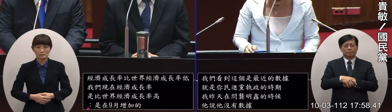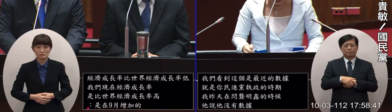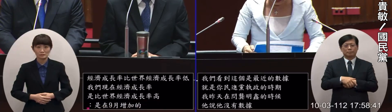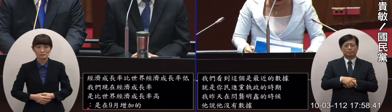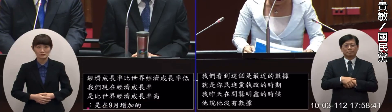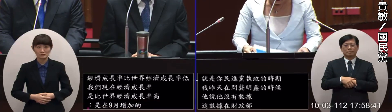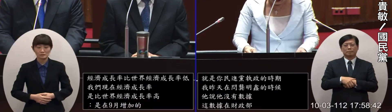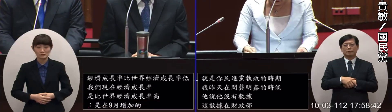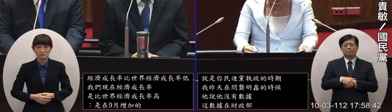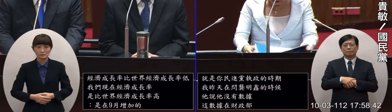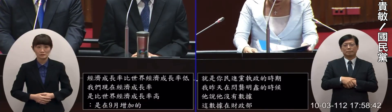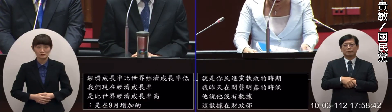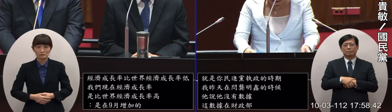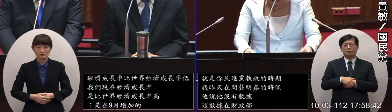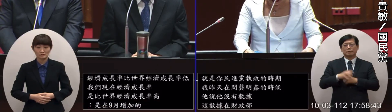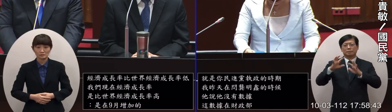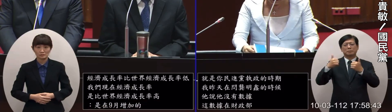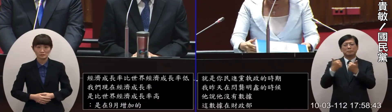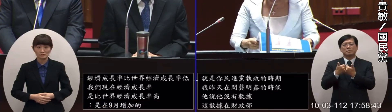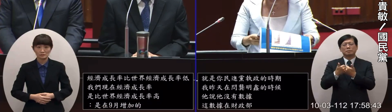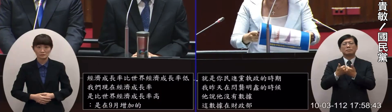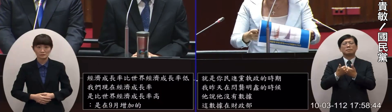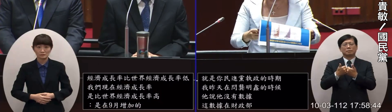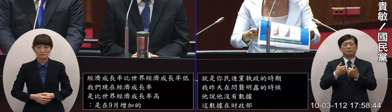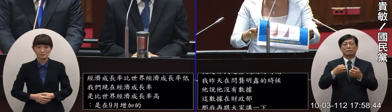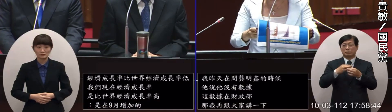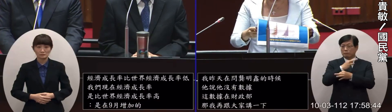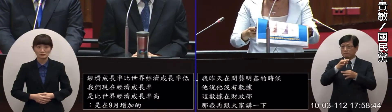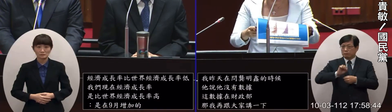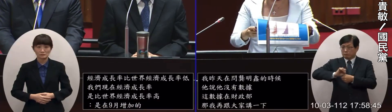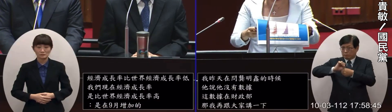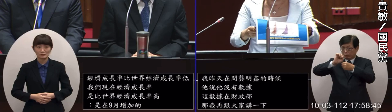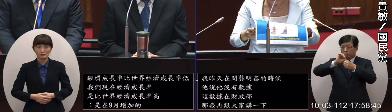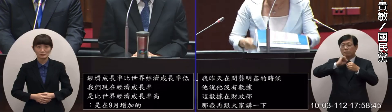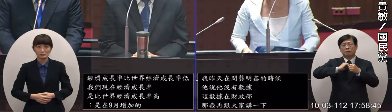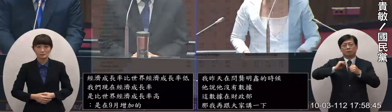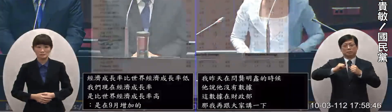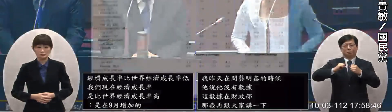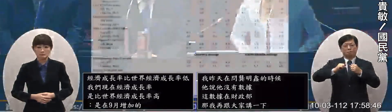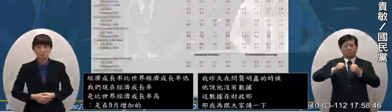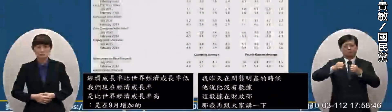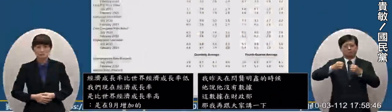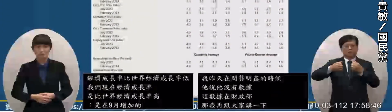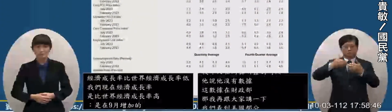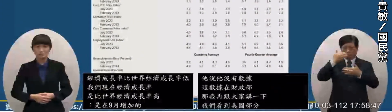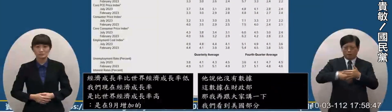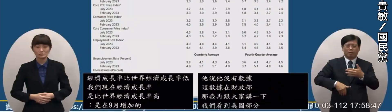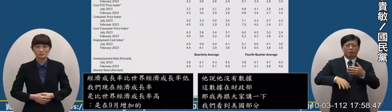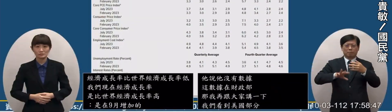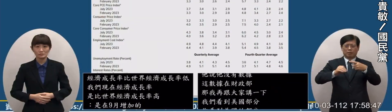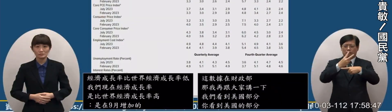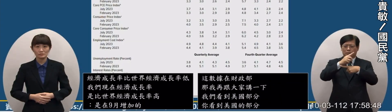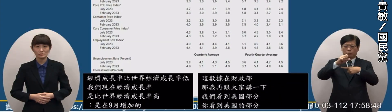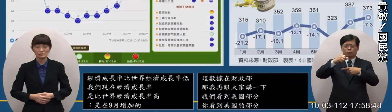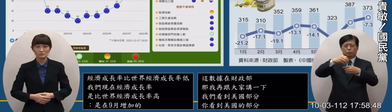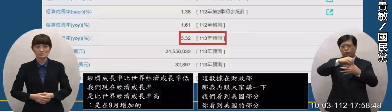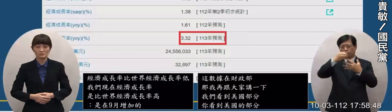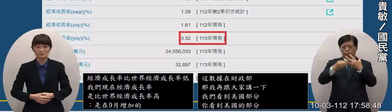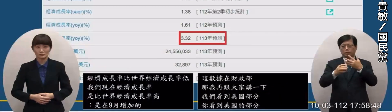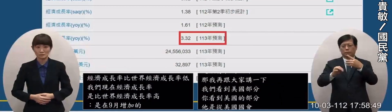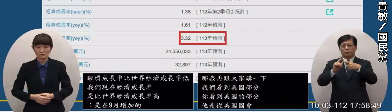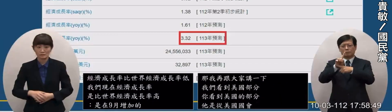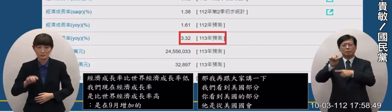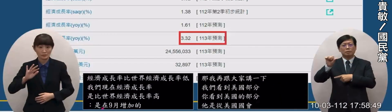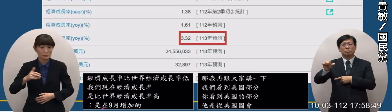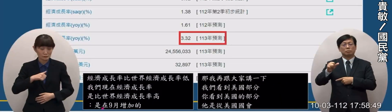是从美国的国会呢，它已经把经济成长下修，它从 2.5 下修到 1.5。我们看